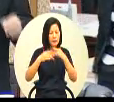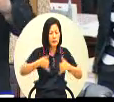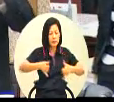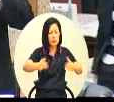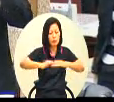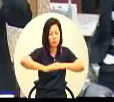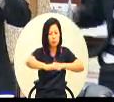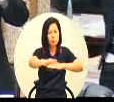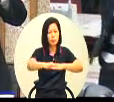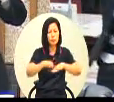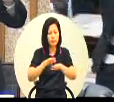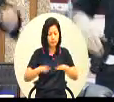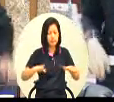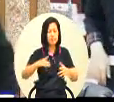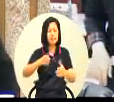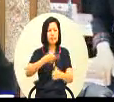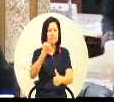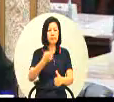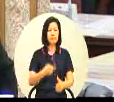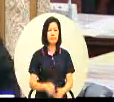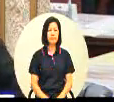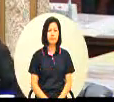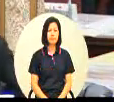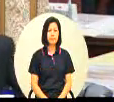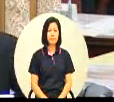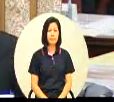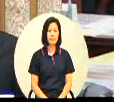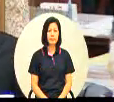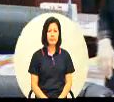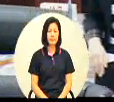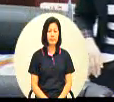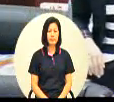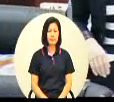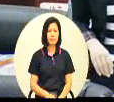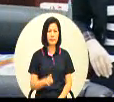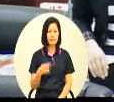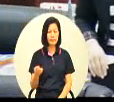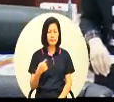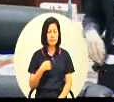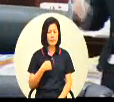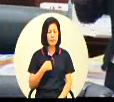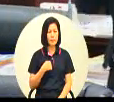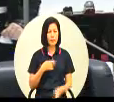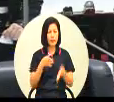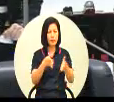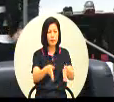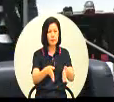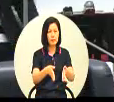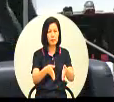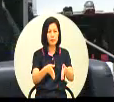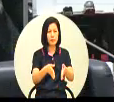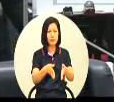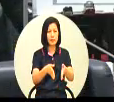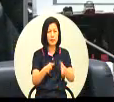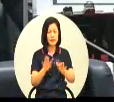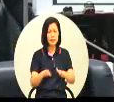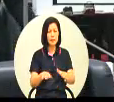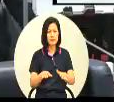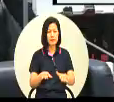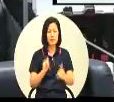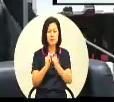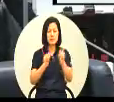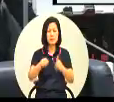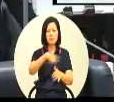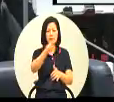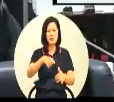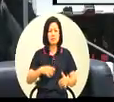第一啦。 好，安全第一，局长你请坐。好，接着本席要针对现在民怨不断的沸